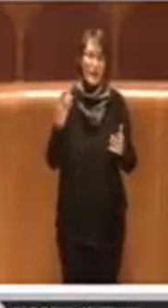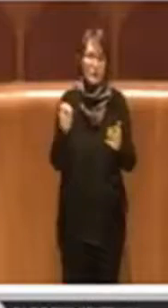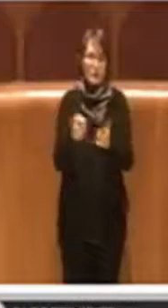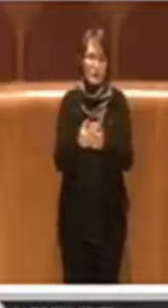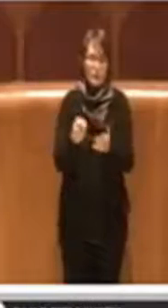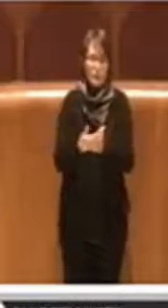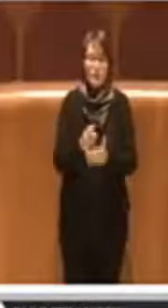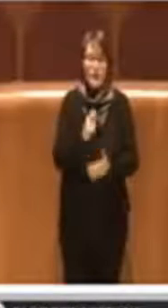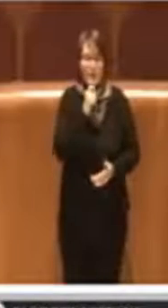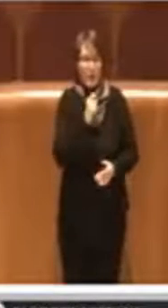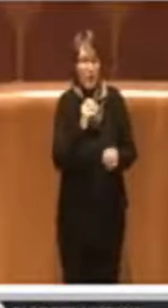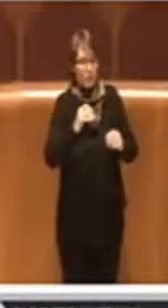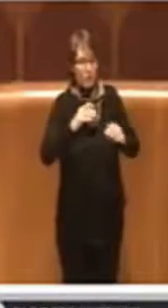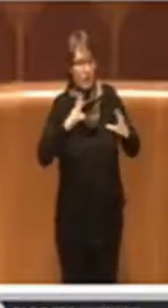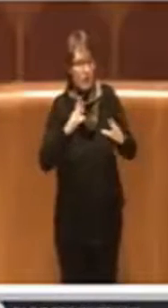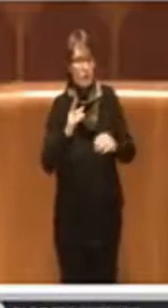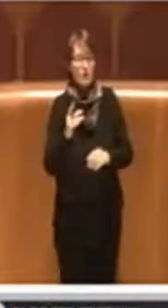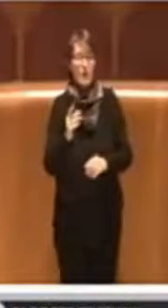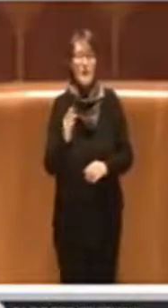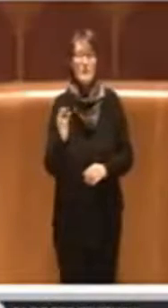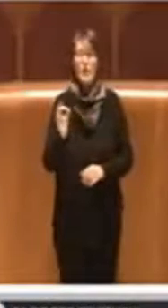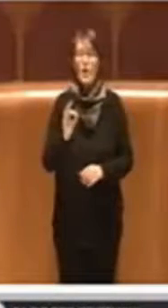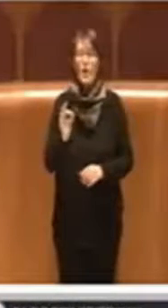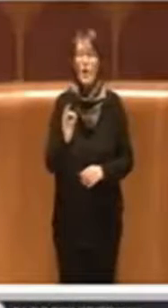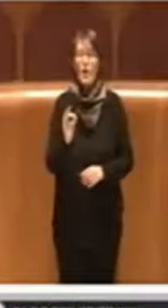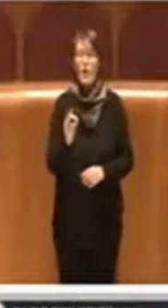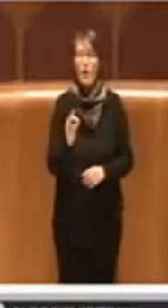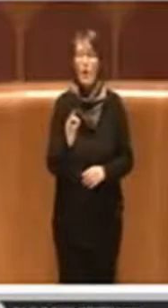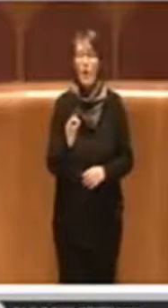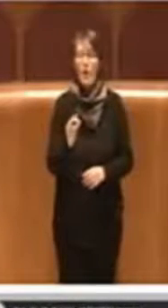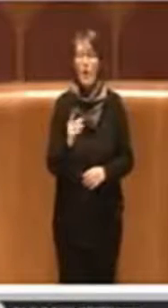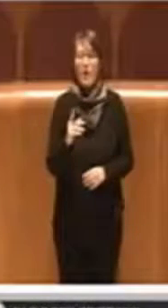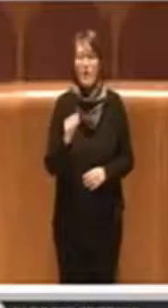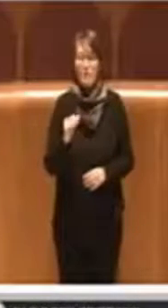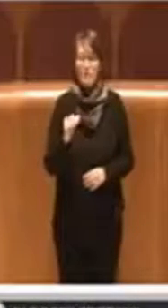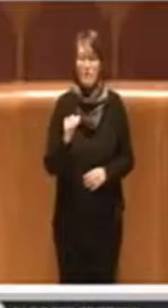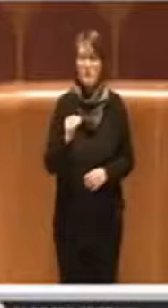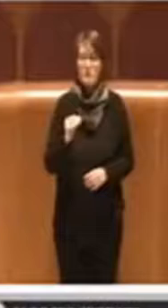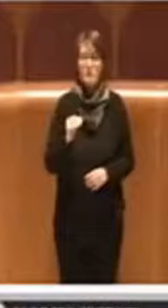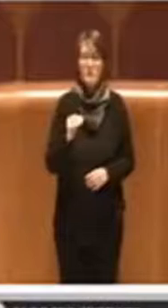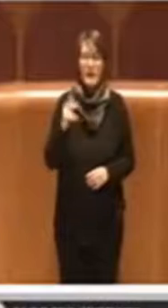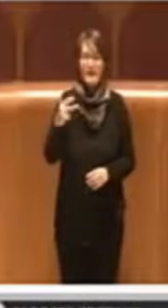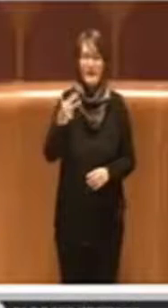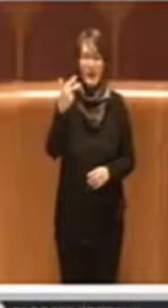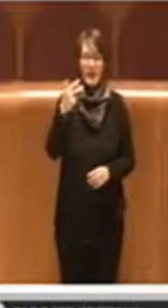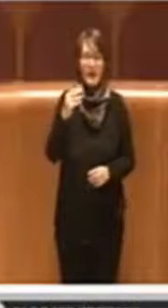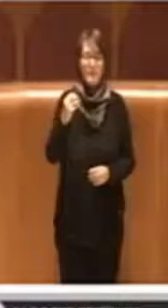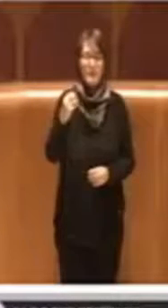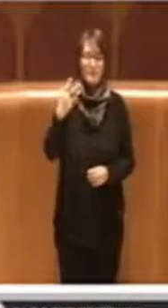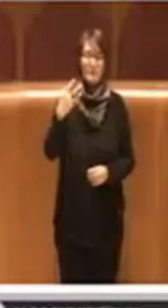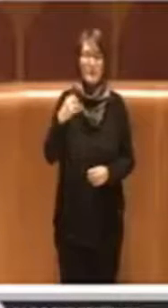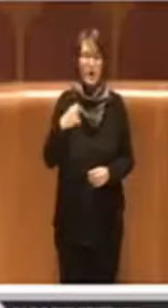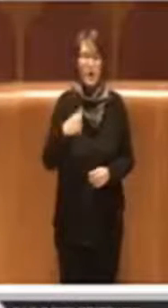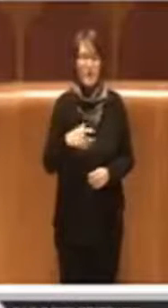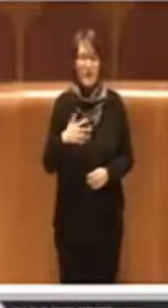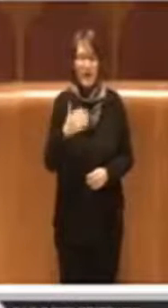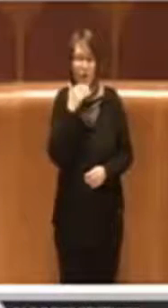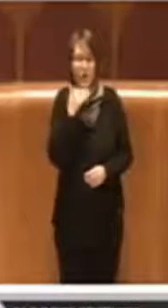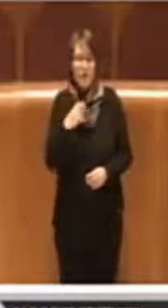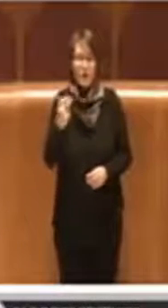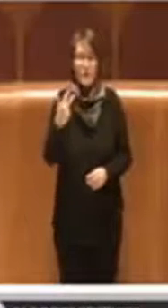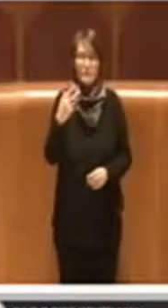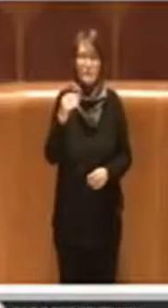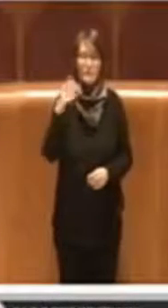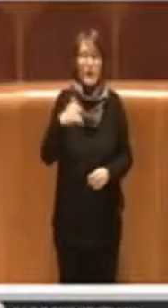qualche microfono, si attiva magari in maniera volontaria una telecamera, però insomma, siccome è successo anche in